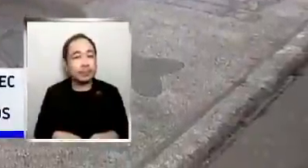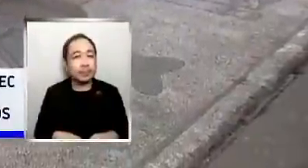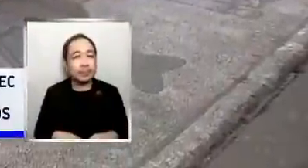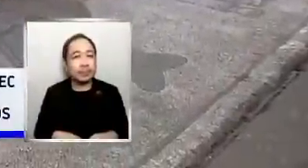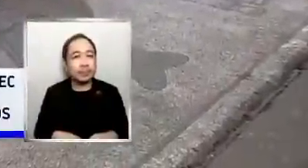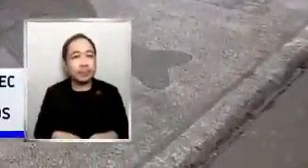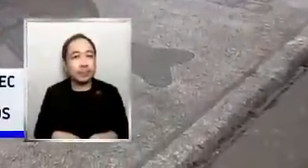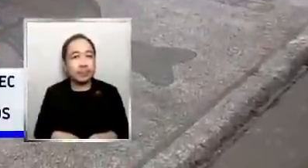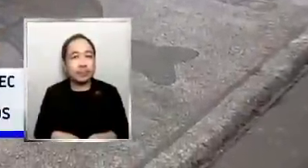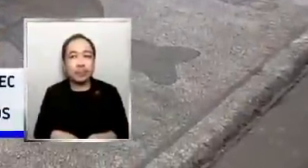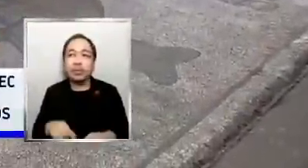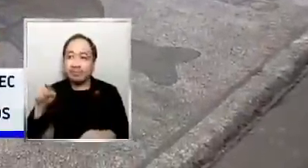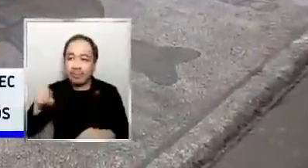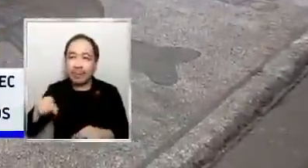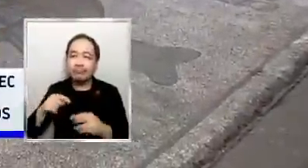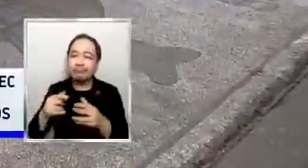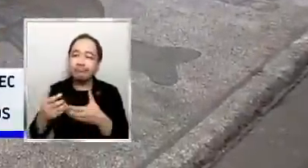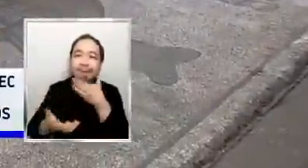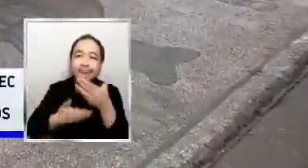Disqualify!